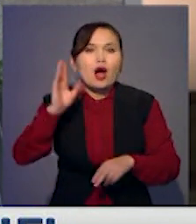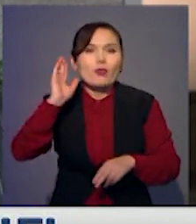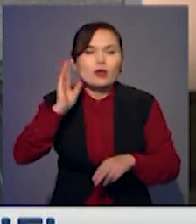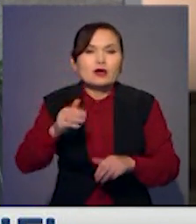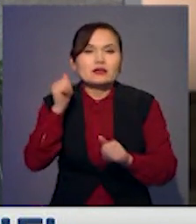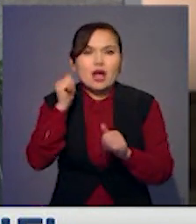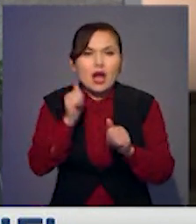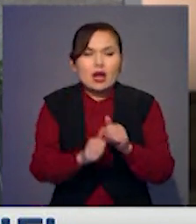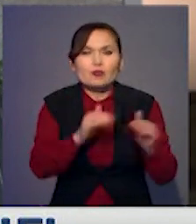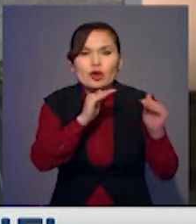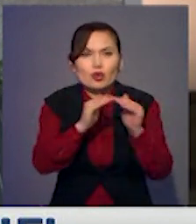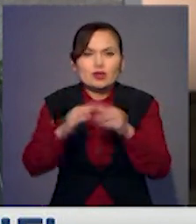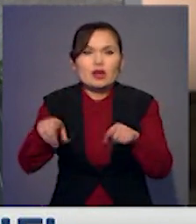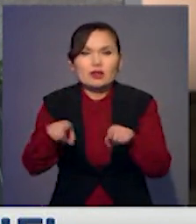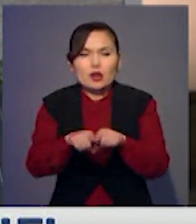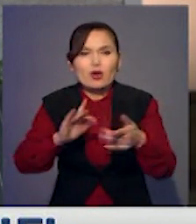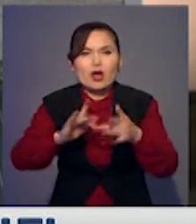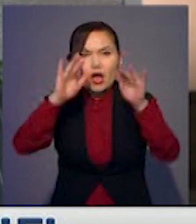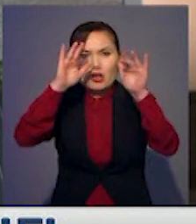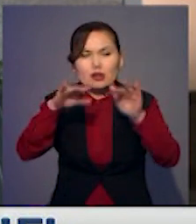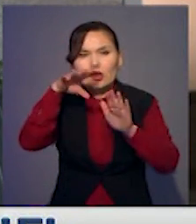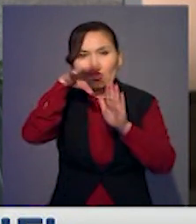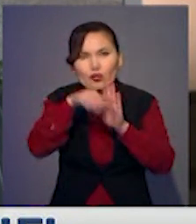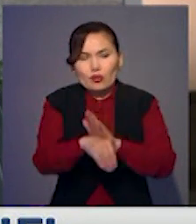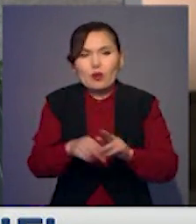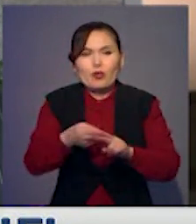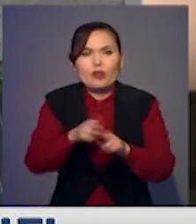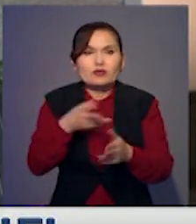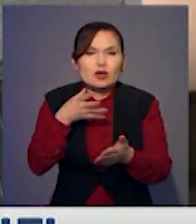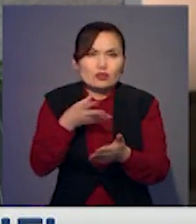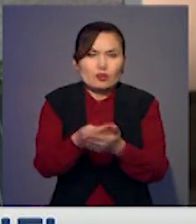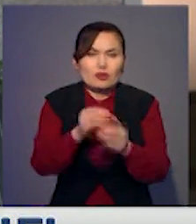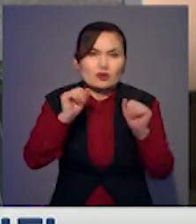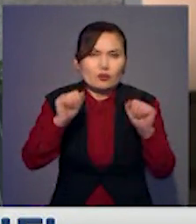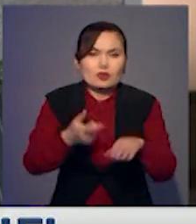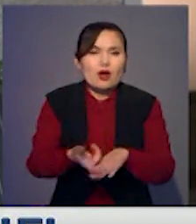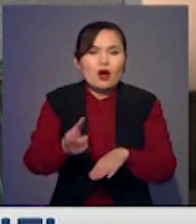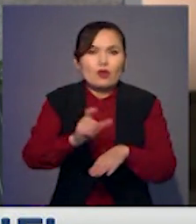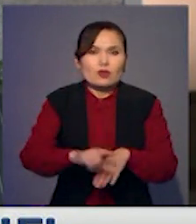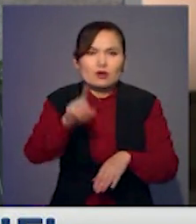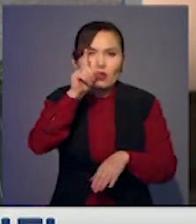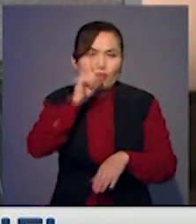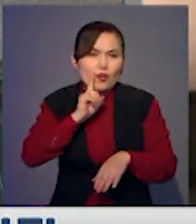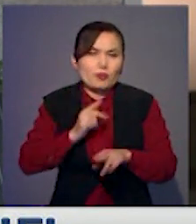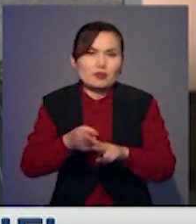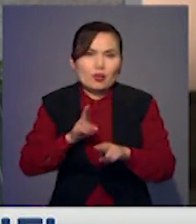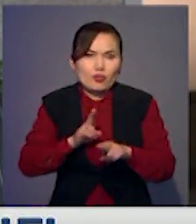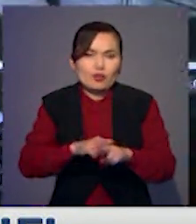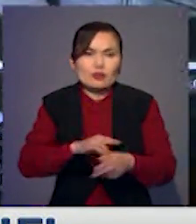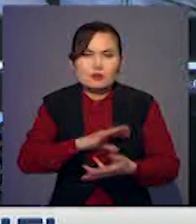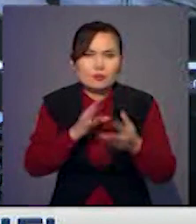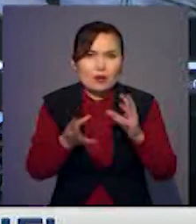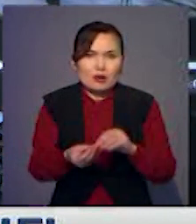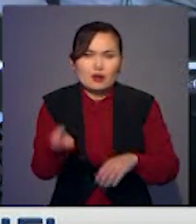әрбір пәтерде болатын болады. Яғни бұл жерде қызмет берушімен, қызмет алушының да ешқандай әсері болмайтын